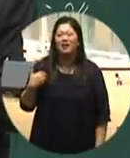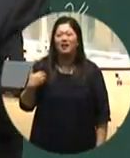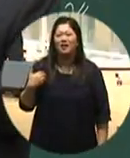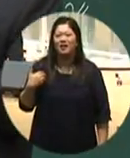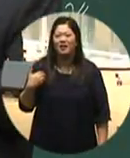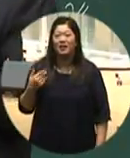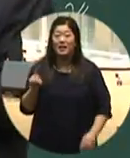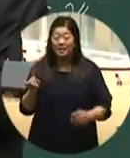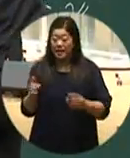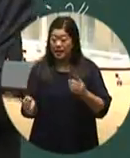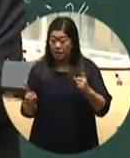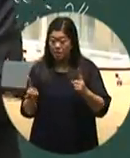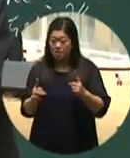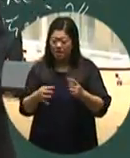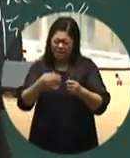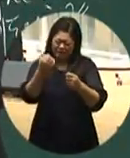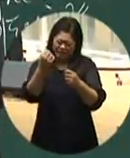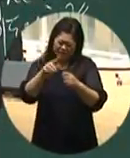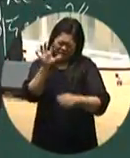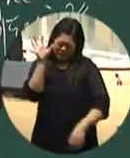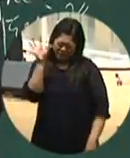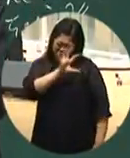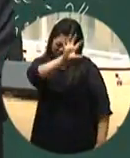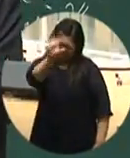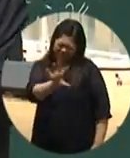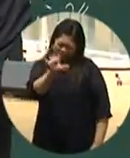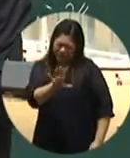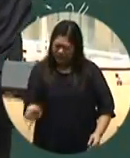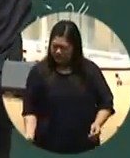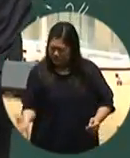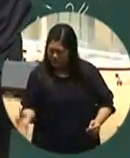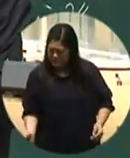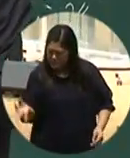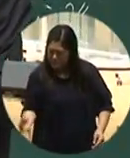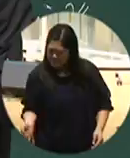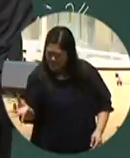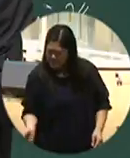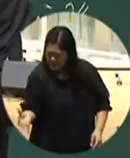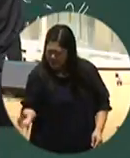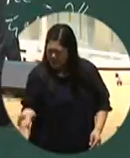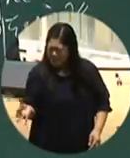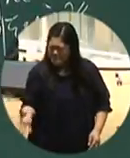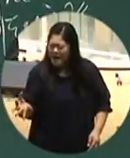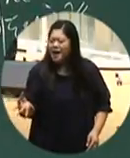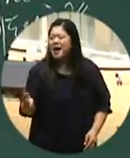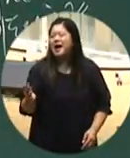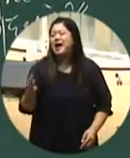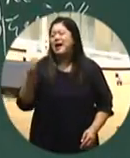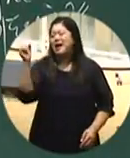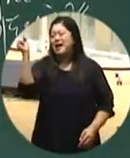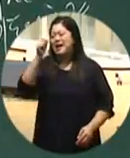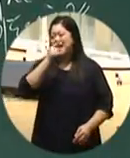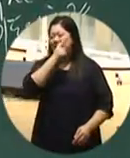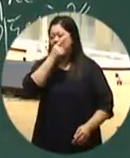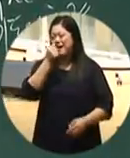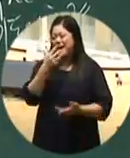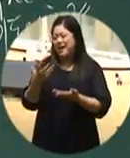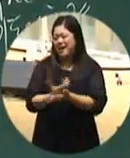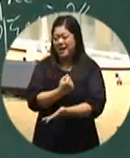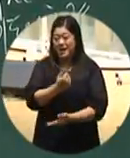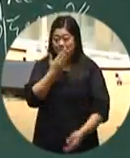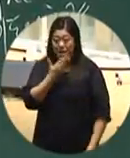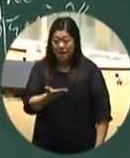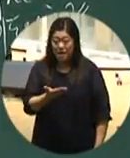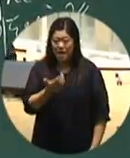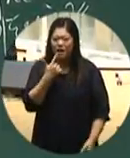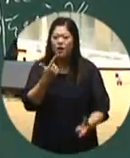much with that. 이거를 수천 수만 번을 던지면 뭐가 나옵니다. But if you throw it about 1,000 times or 10,000 times, you'll be able to see